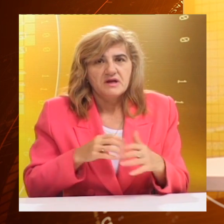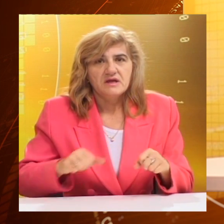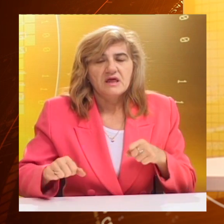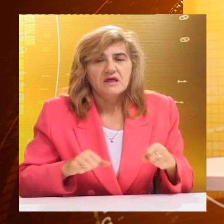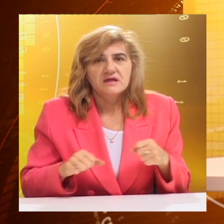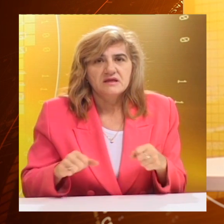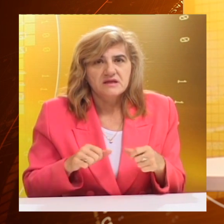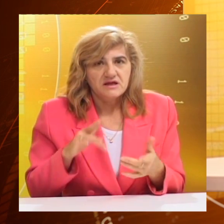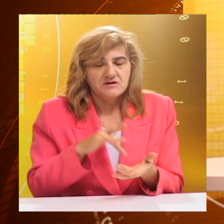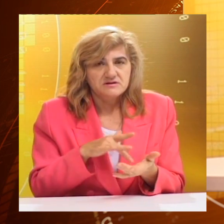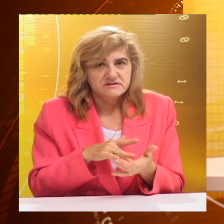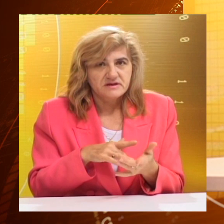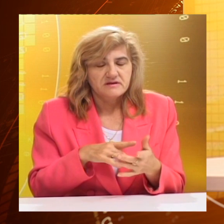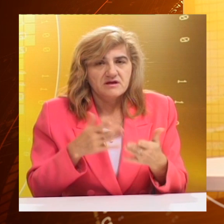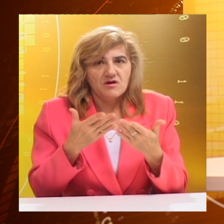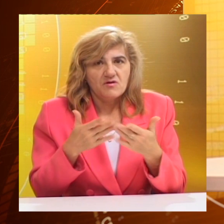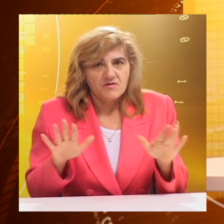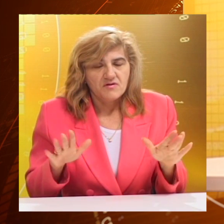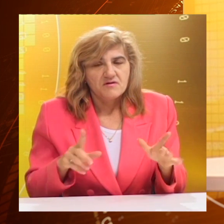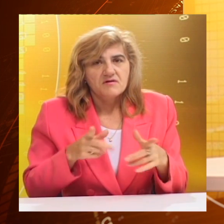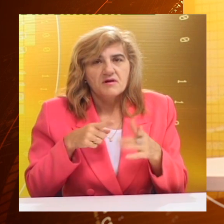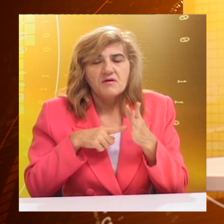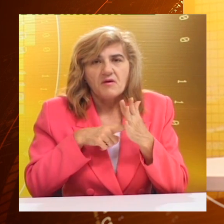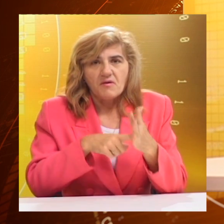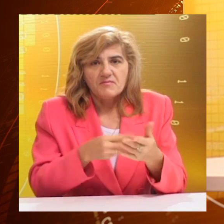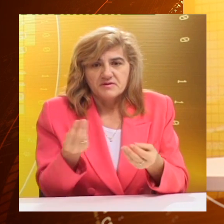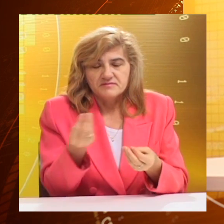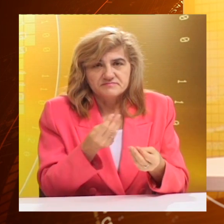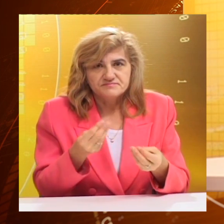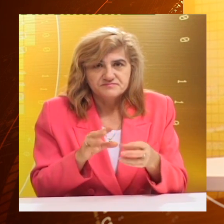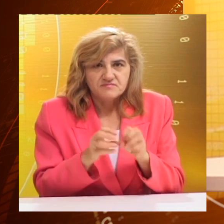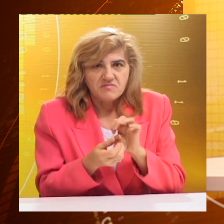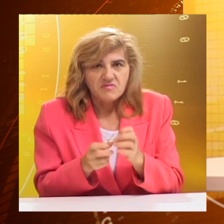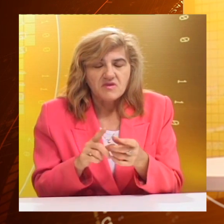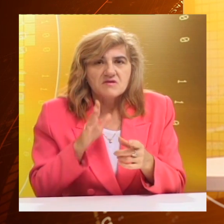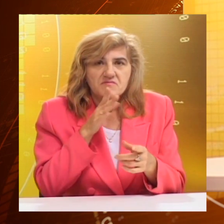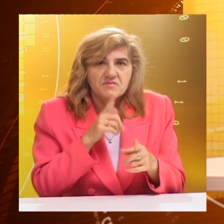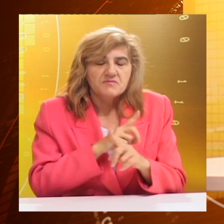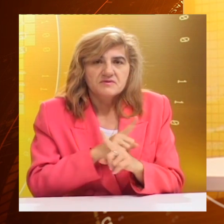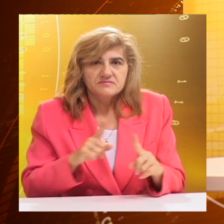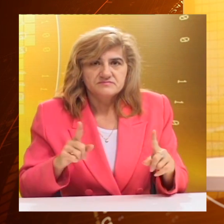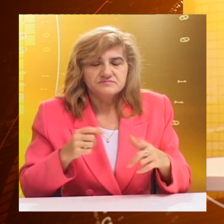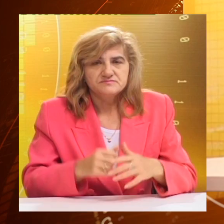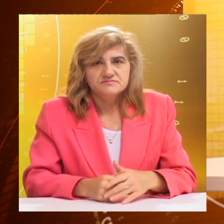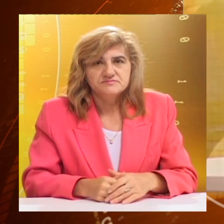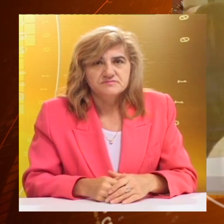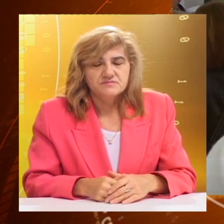Izložbu je otvorio direktor Gerontološkog centra, a predstavljeni su radovi u tehnici slame, akvarela, plastelina, gline i